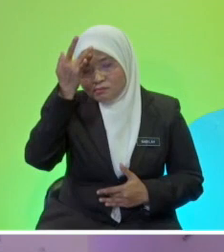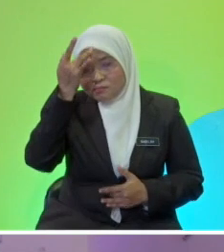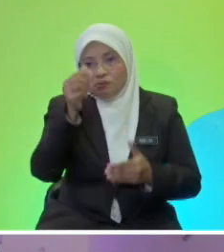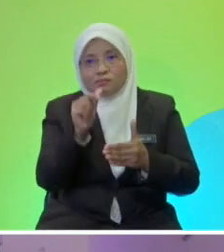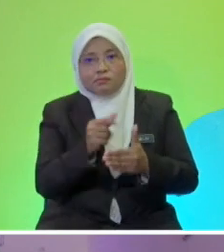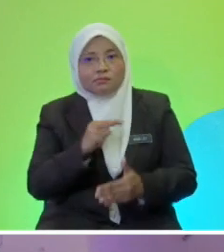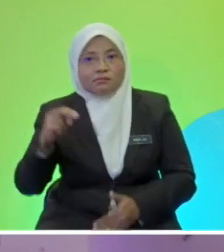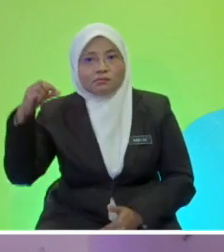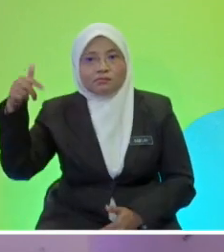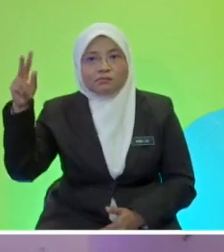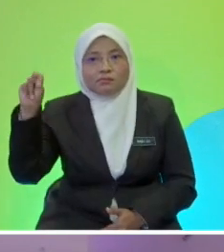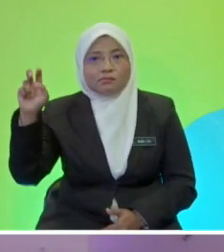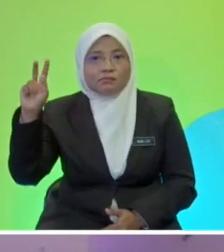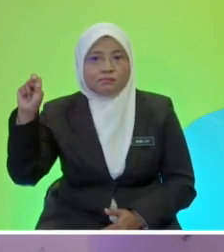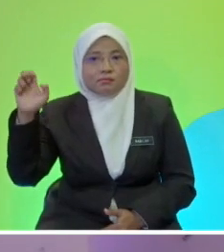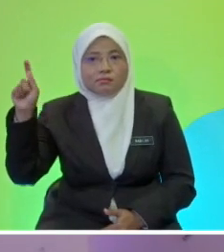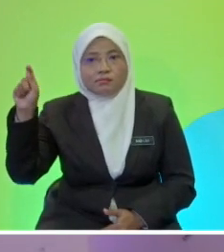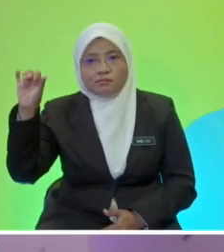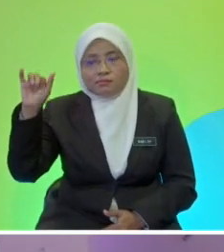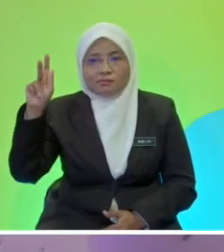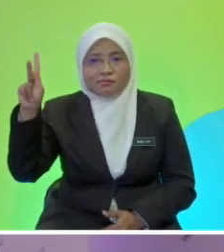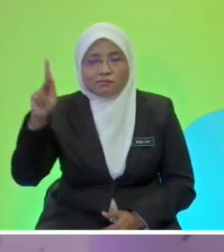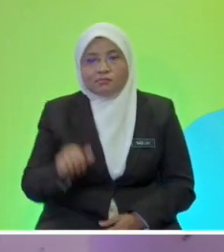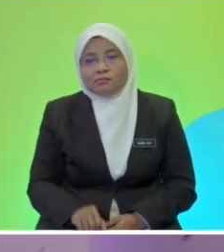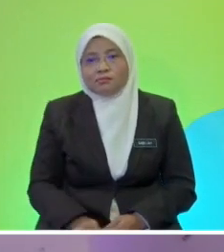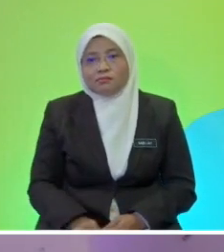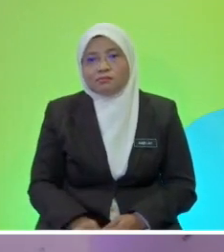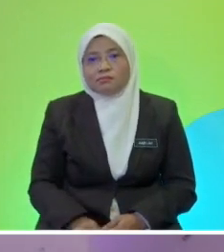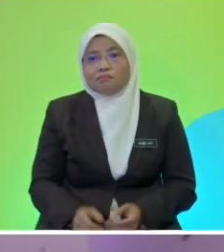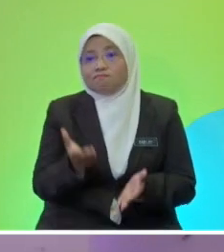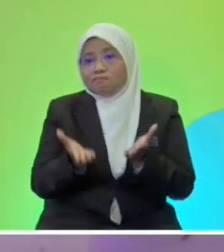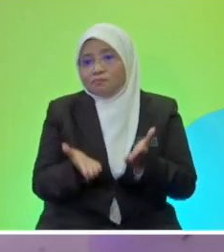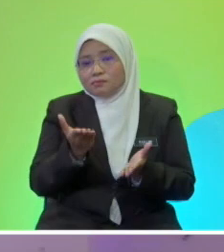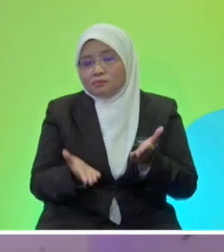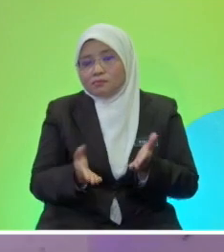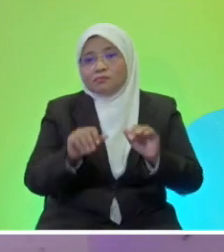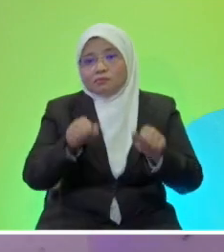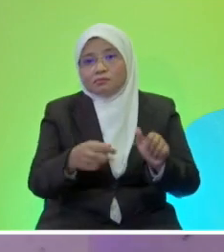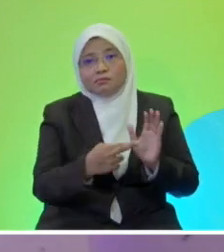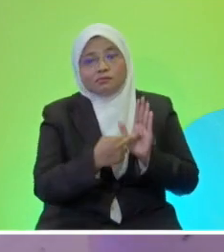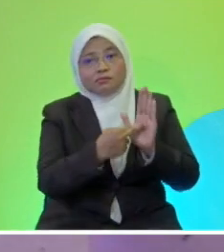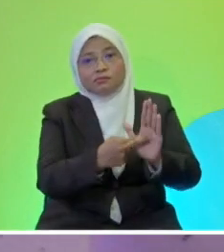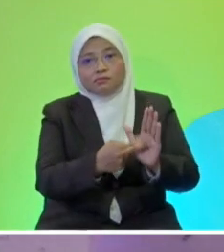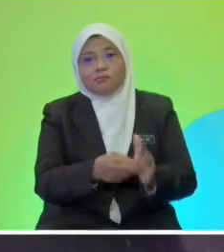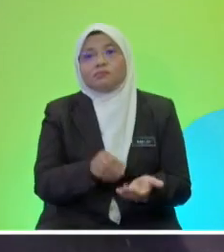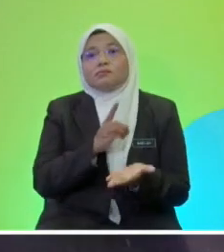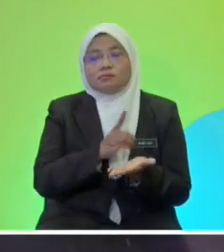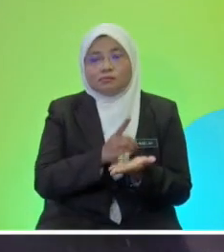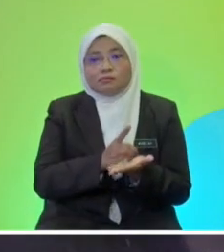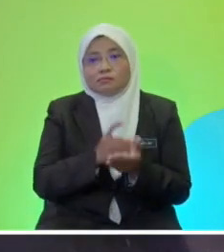ya sama adik kita boleh rujuk kepada pakai yang bagaimana untuk menyelesaikan penyakit gangguan sih